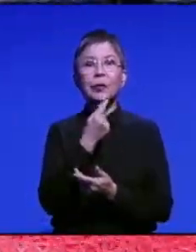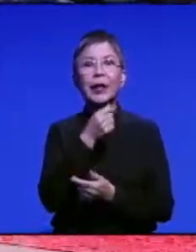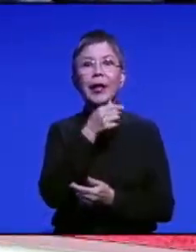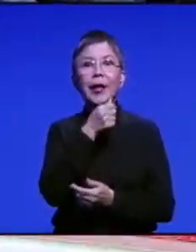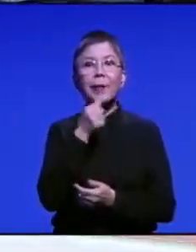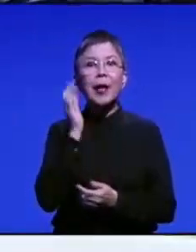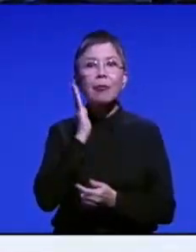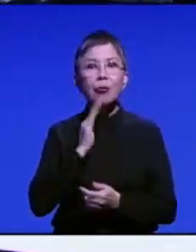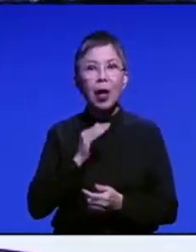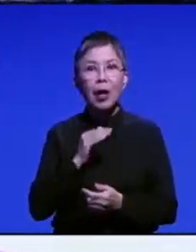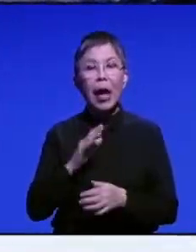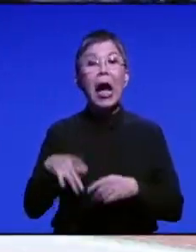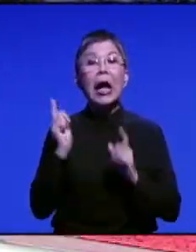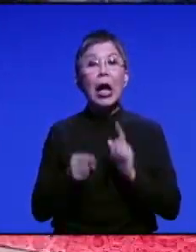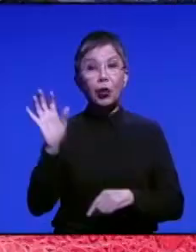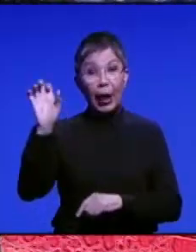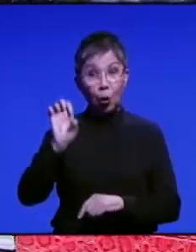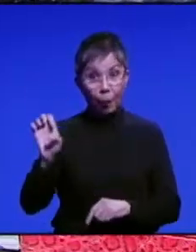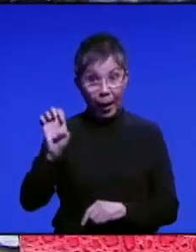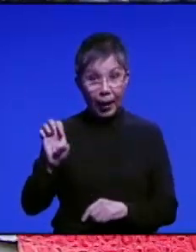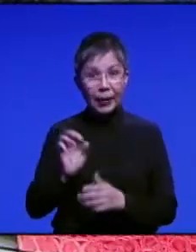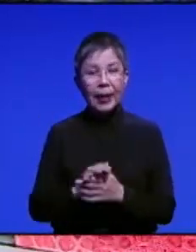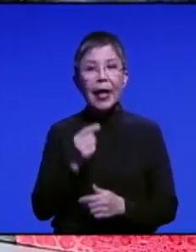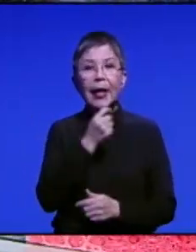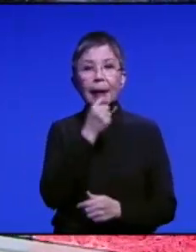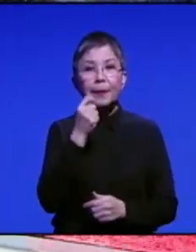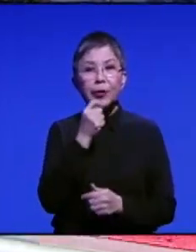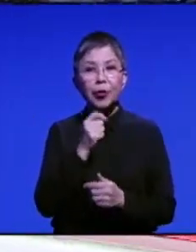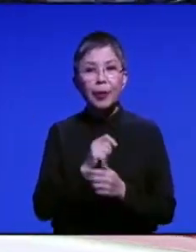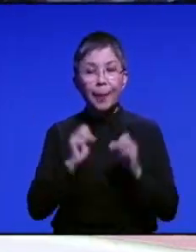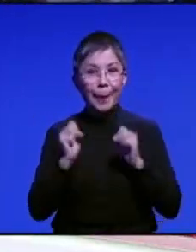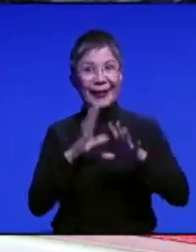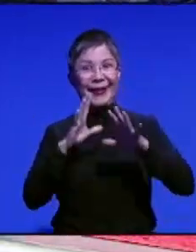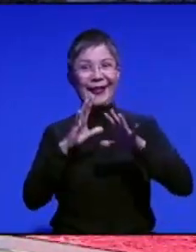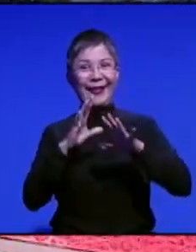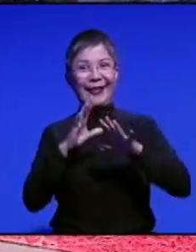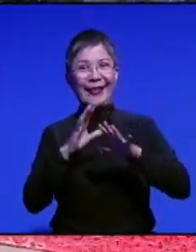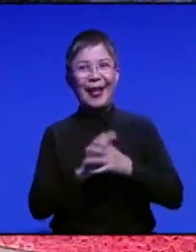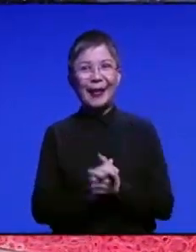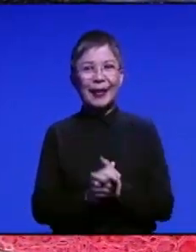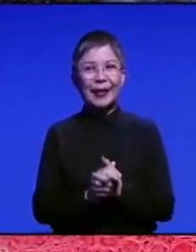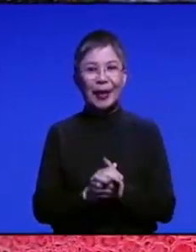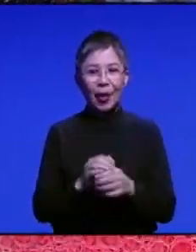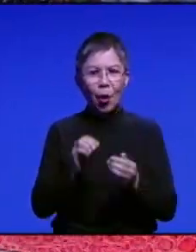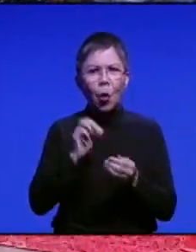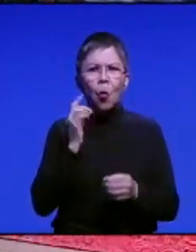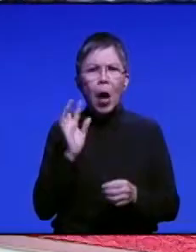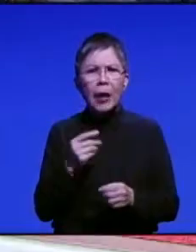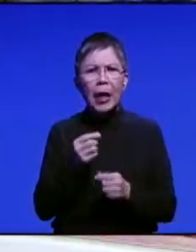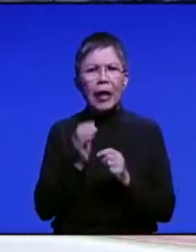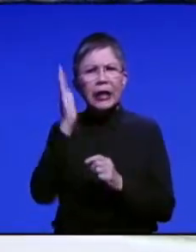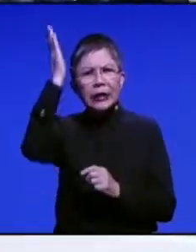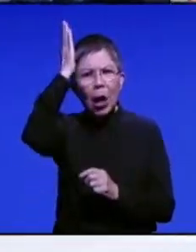Ini kalau di Eropa bilangnya ini adalah lipstik Marco Magic. Karena lipstiknya warna hijau, tapi